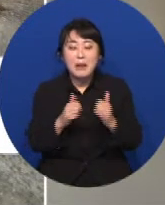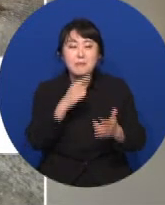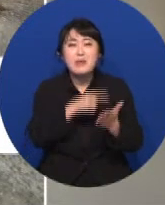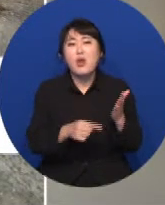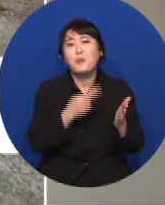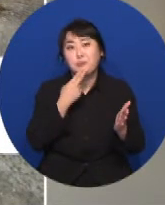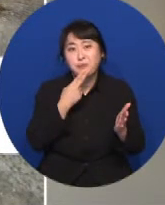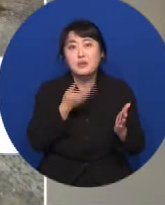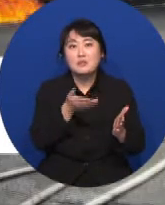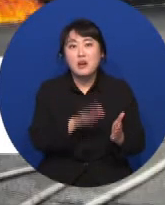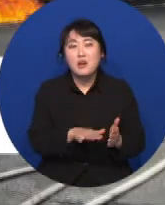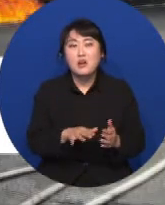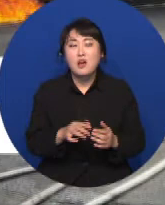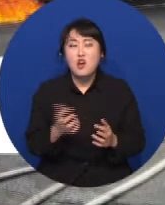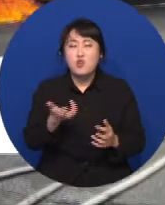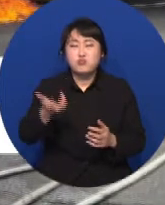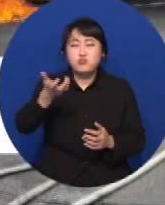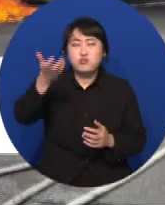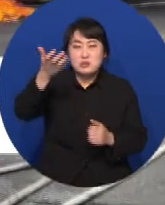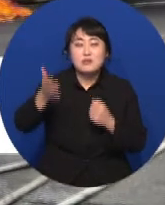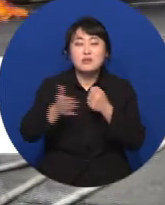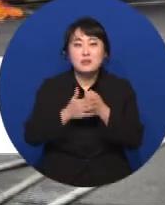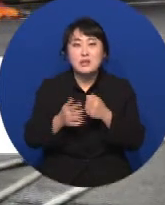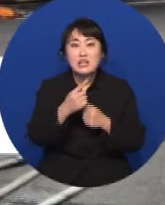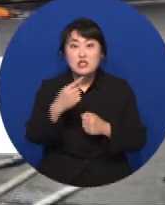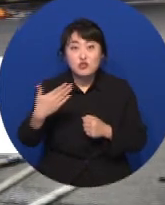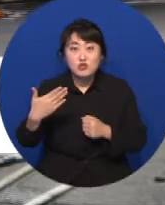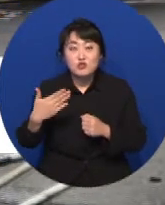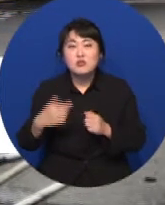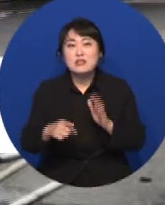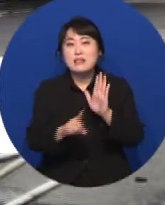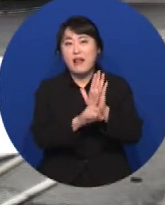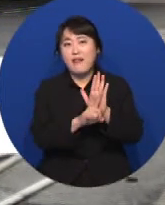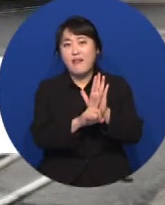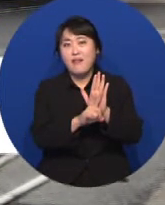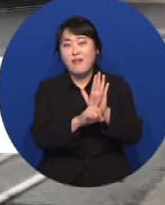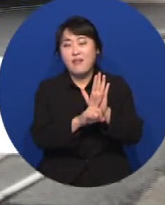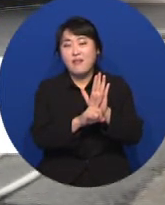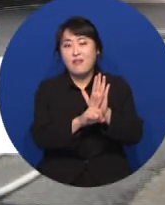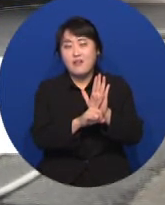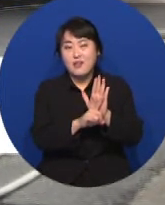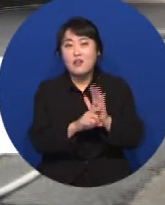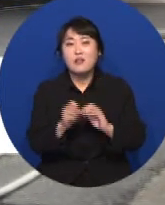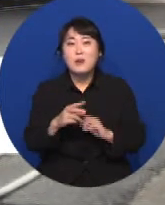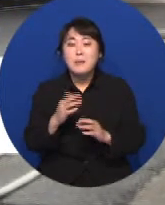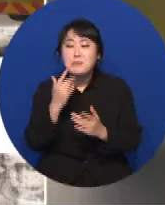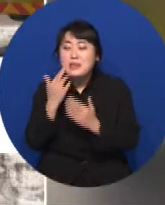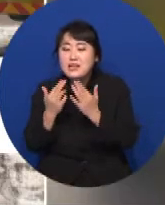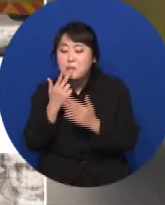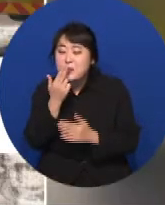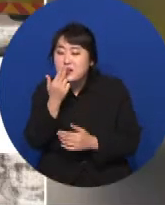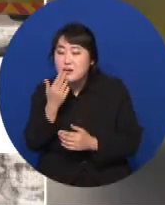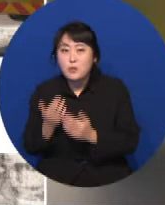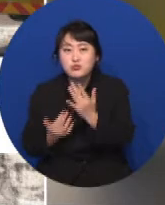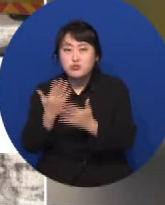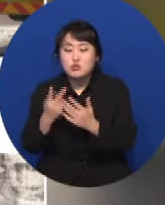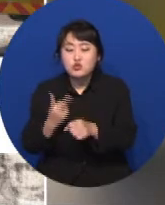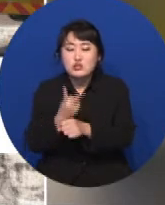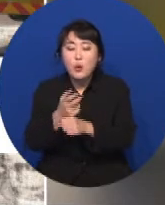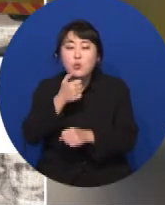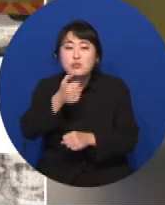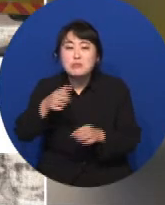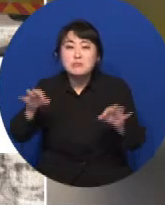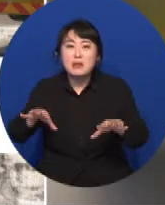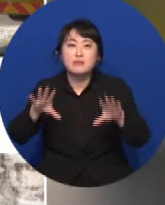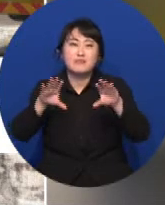않았지만 많은 연기가 나면서 한때 대응 1단계가 활용 됐고 비닐 등을 태운 뒤 2시간 50분 만에